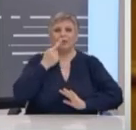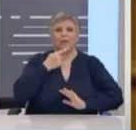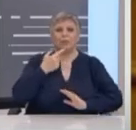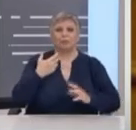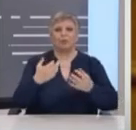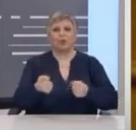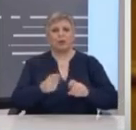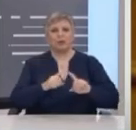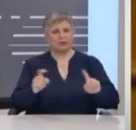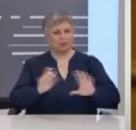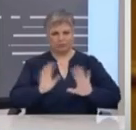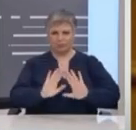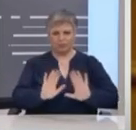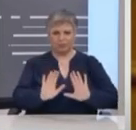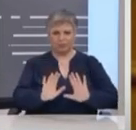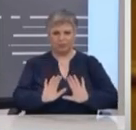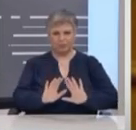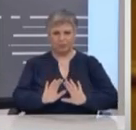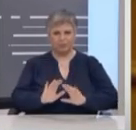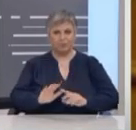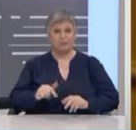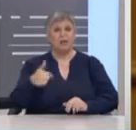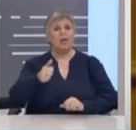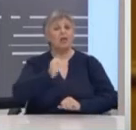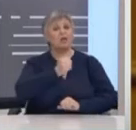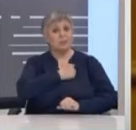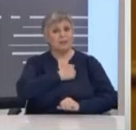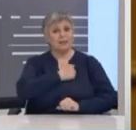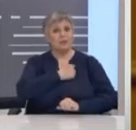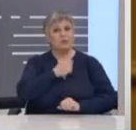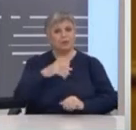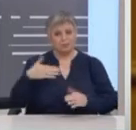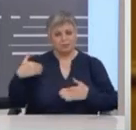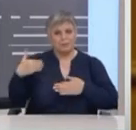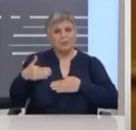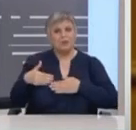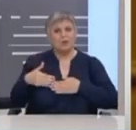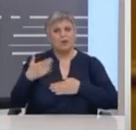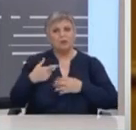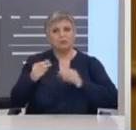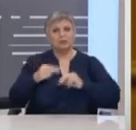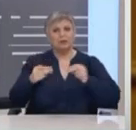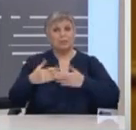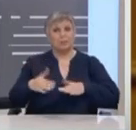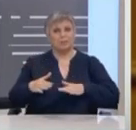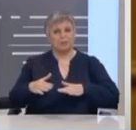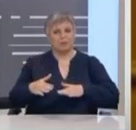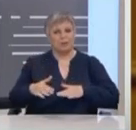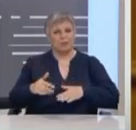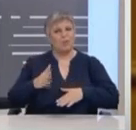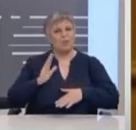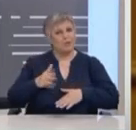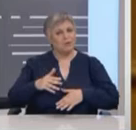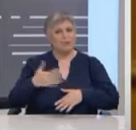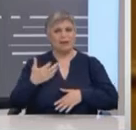Πιστεύω λοιπόν ότι από τη σημερινή συζήτηση μπορούμε να βγάλουμε κάποια συμπεράσματα. Θα πω επιγραμματικά σε ό,τι αφορά το